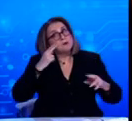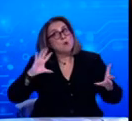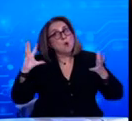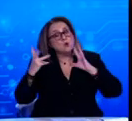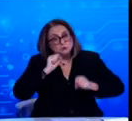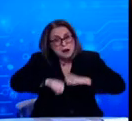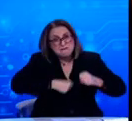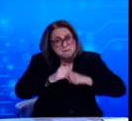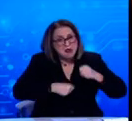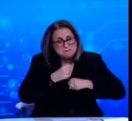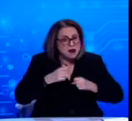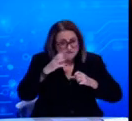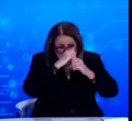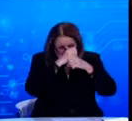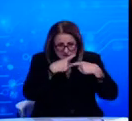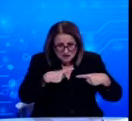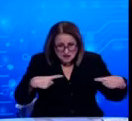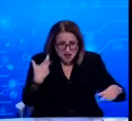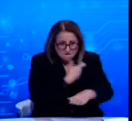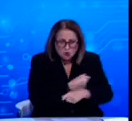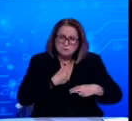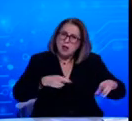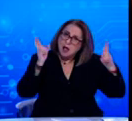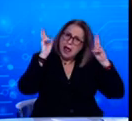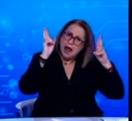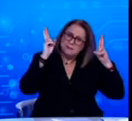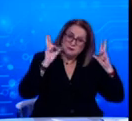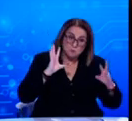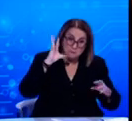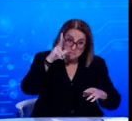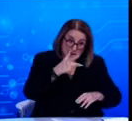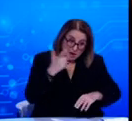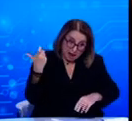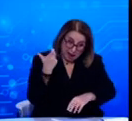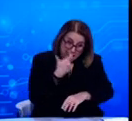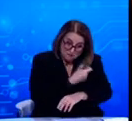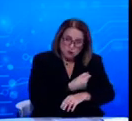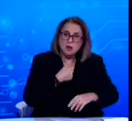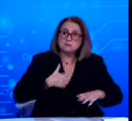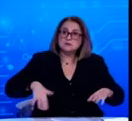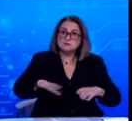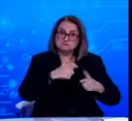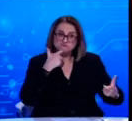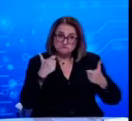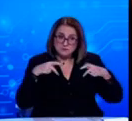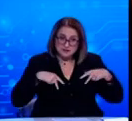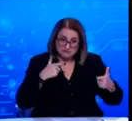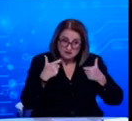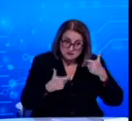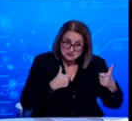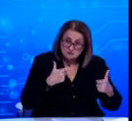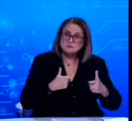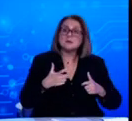ανακαλυφθεί. Μέχρι τότε, η πολιτεία θα επαγρυπνεί, θα εμπιστεύεται τους ειδικούς, θα δρά με διαφάνεια πάντα